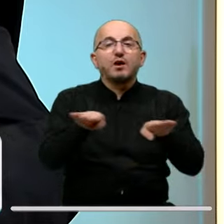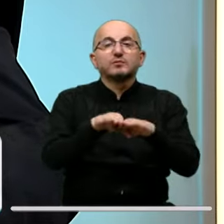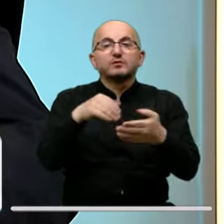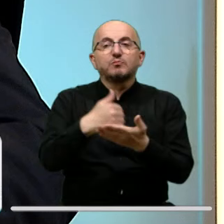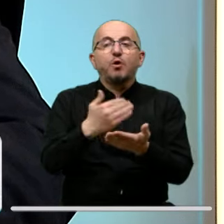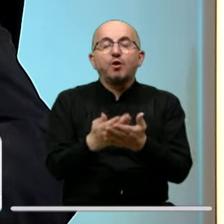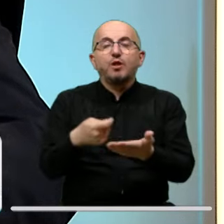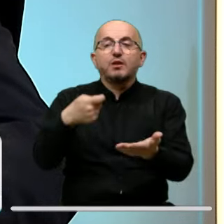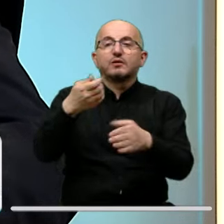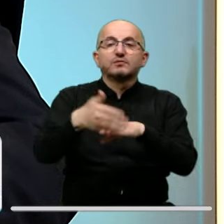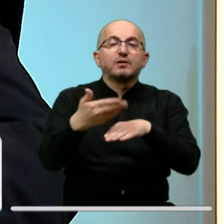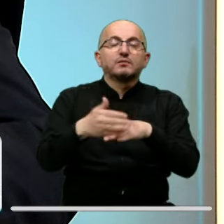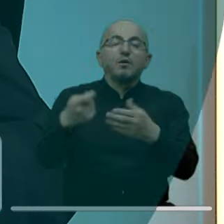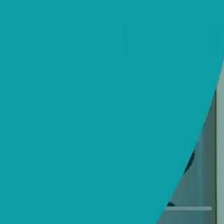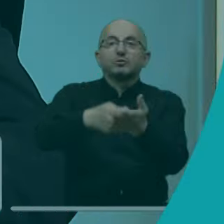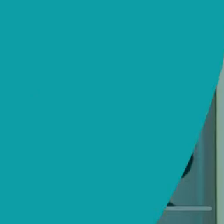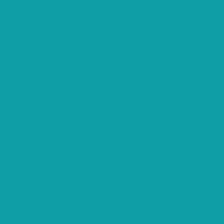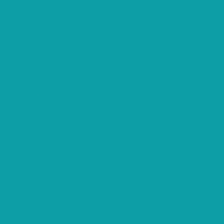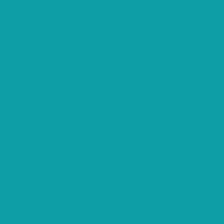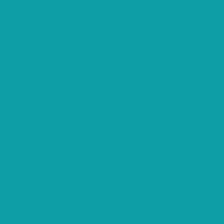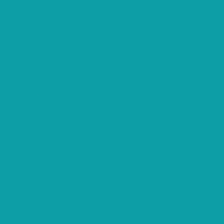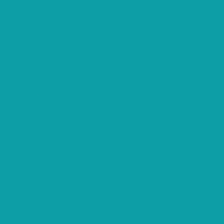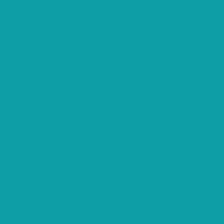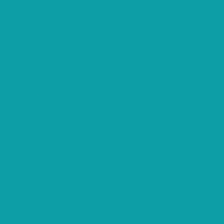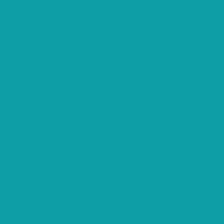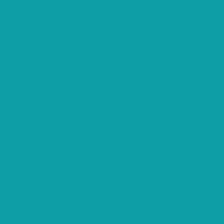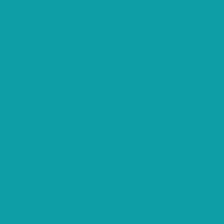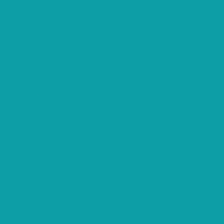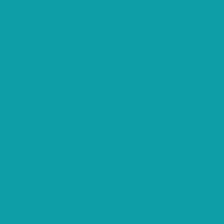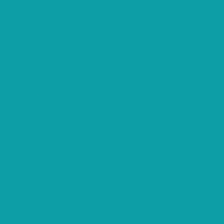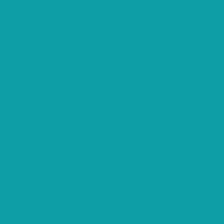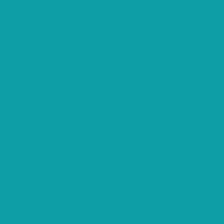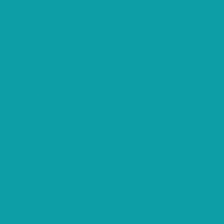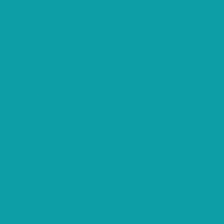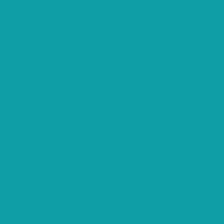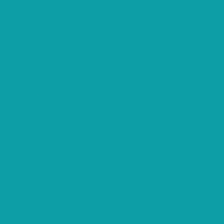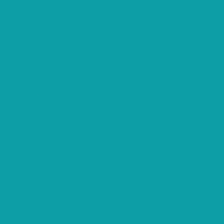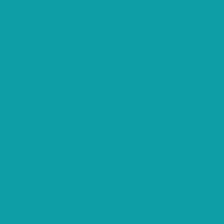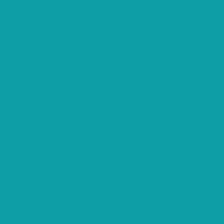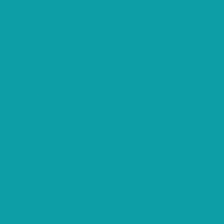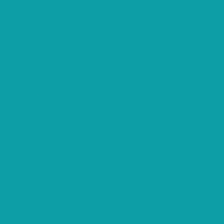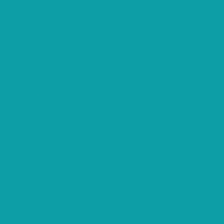ödediği zaman bakıyor ki sıfır yani hiçbir şey ödemiyor Bunda bir problem yok